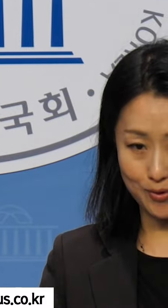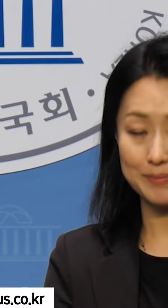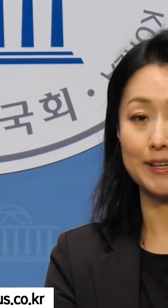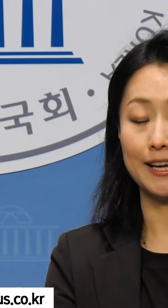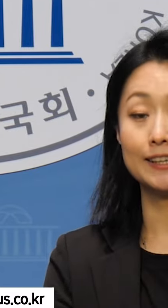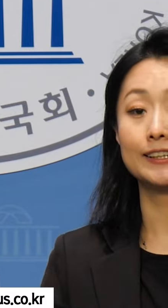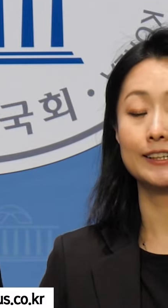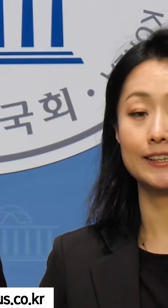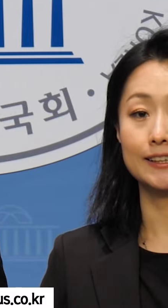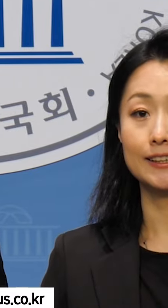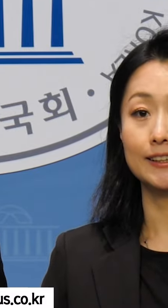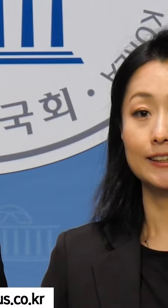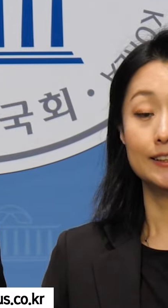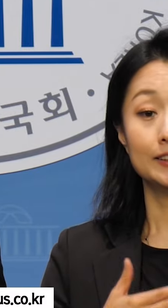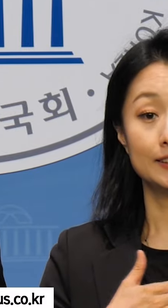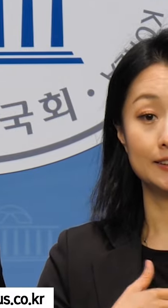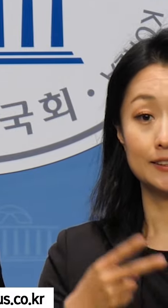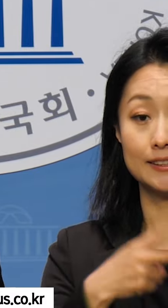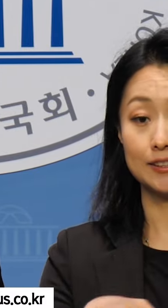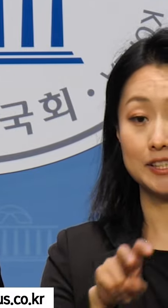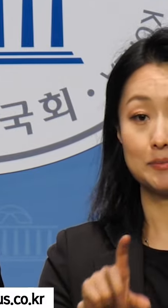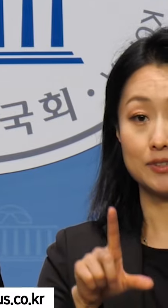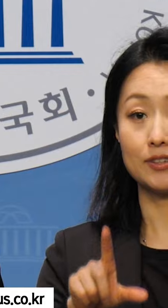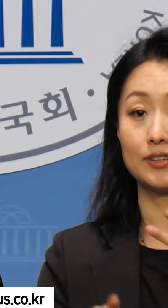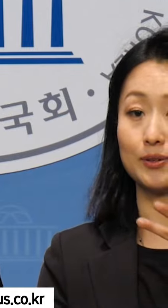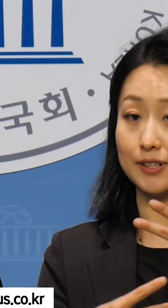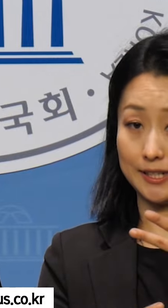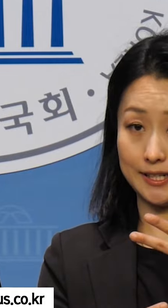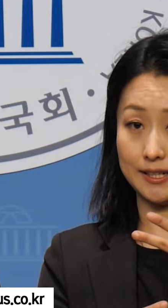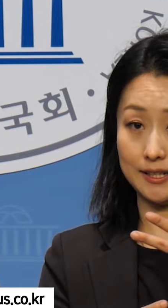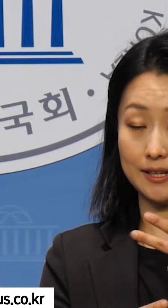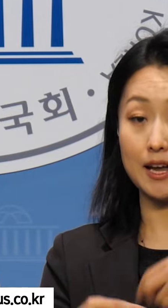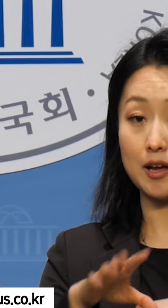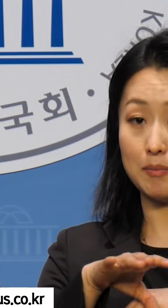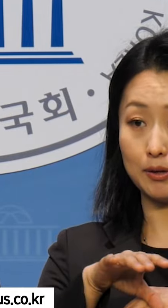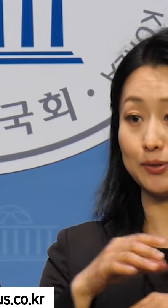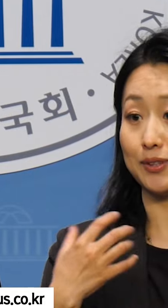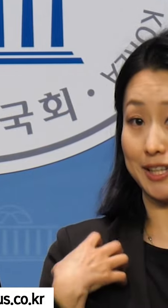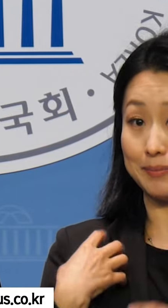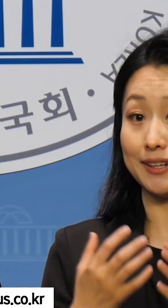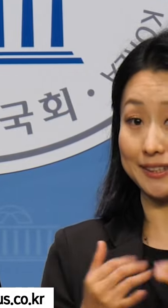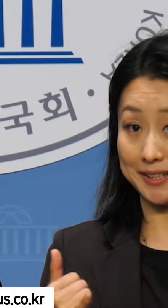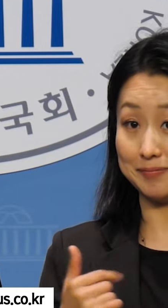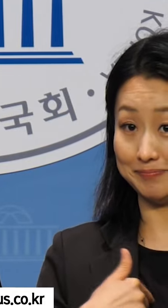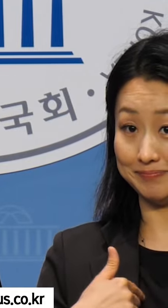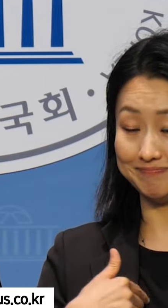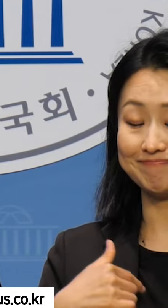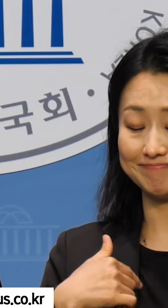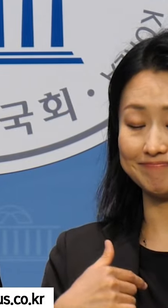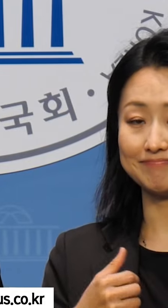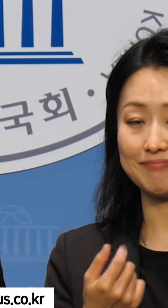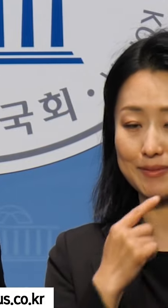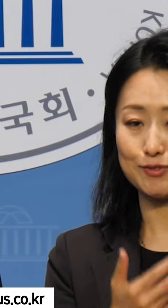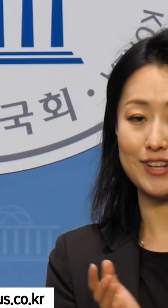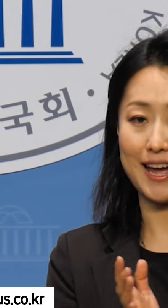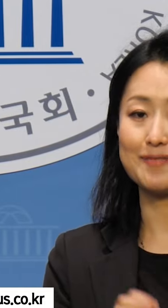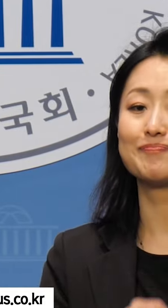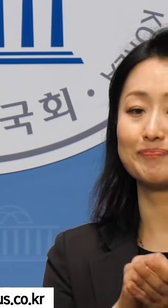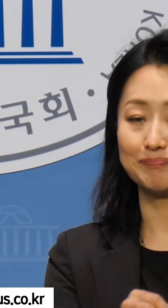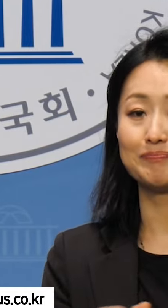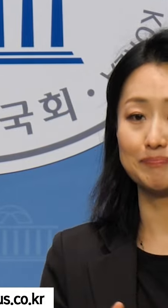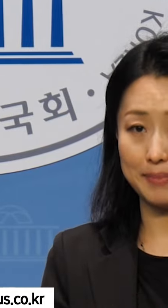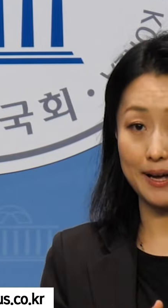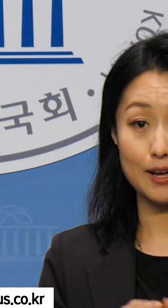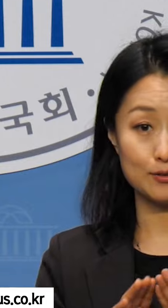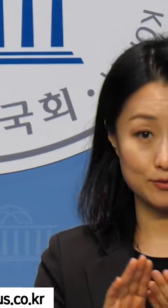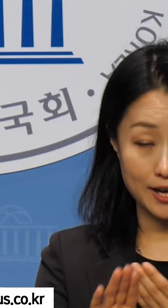섰습니다. 저는 2020년 2월 2일 언론인 몫으로 민주당에 영입되었습니다. 민주당의 동지가 된